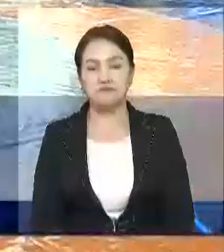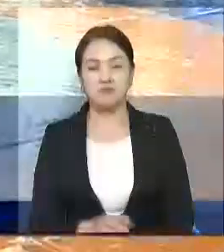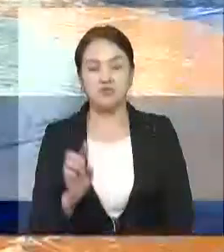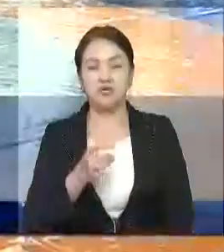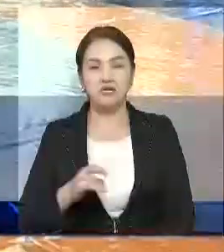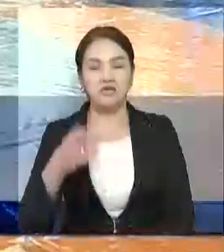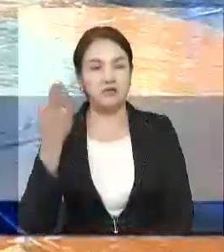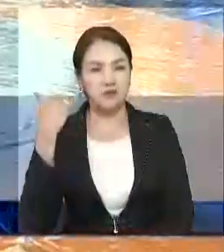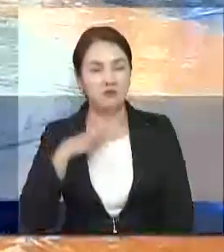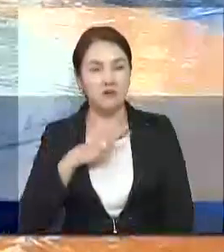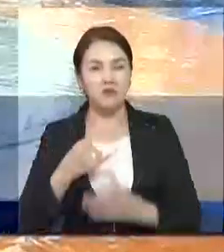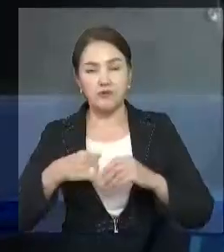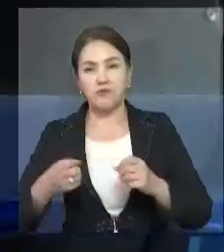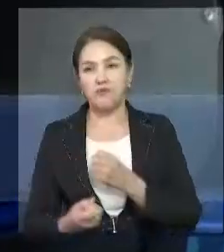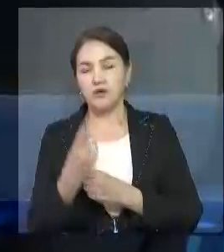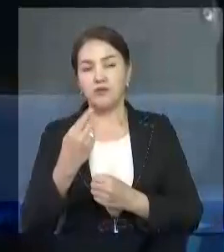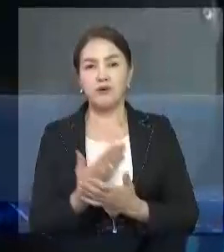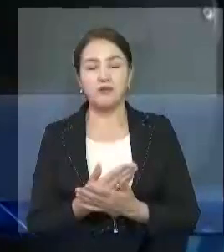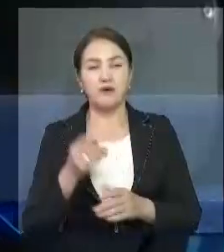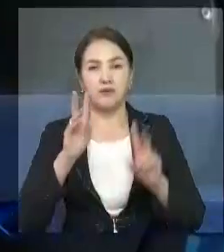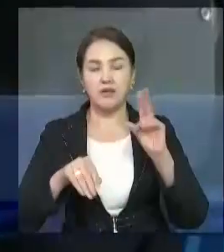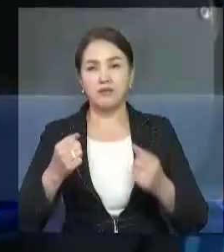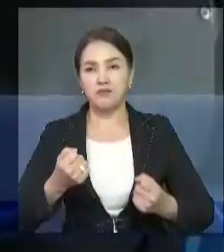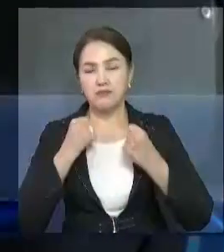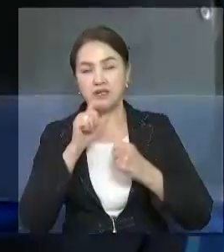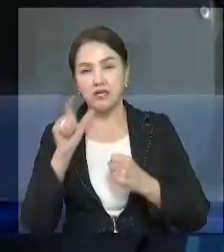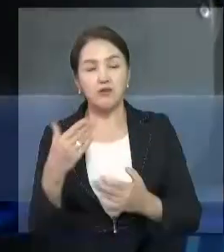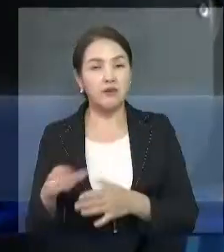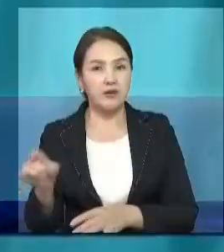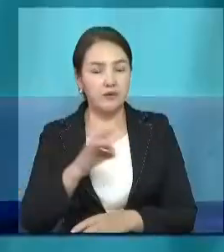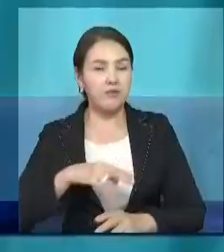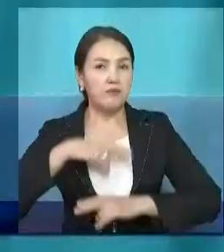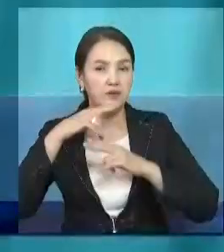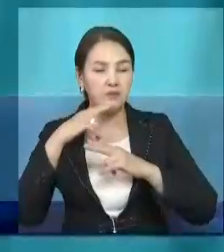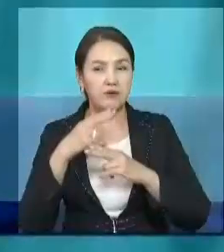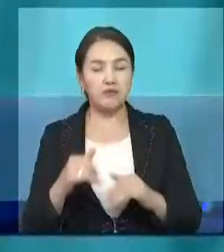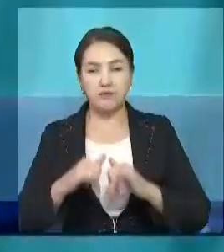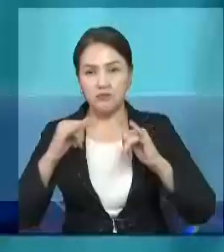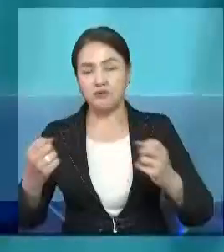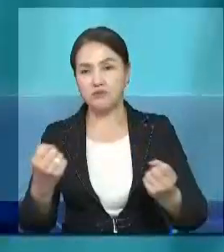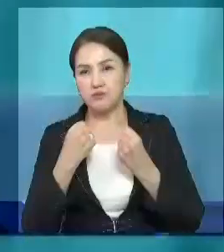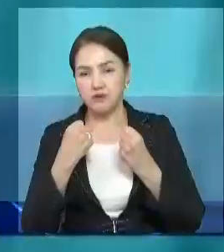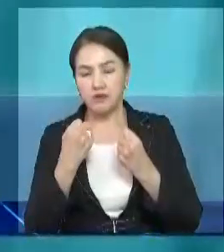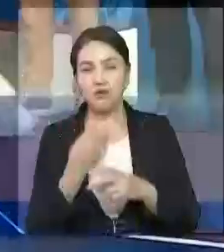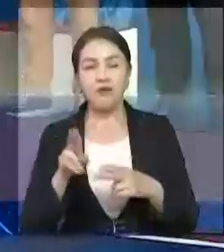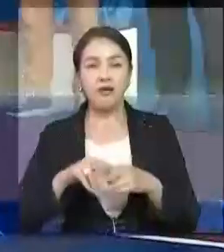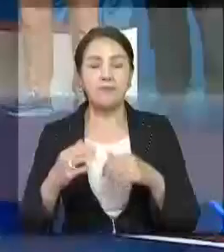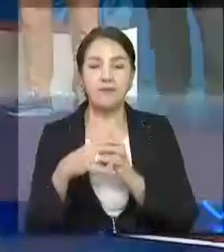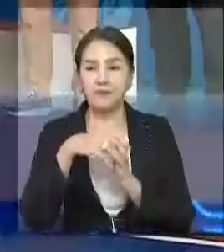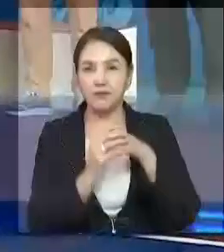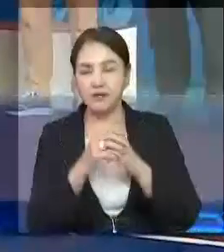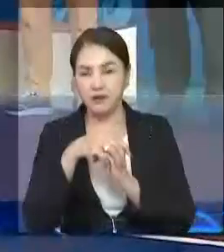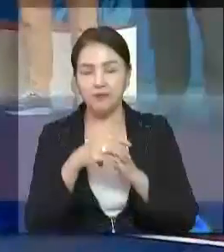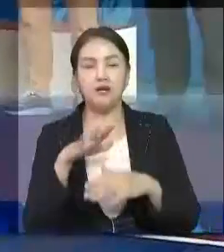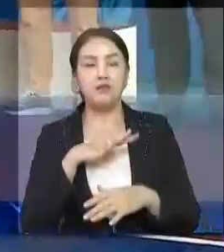Темирский район давно является краем, откуда выходят подающие надежды спортсмены. Тем более, что в районе особое внимание уделяется развитию спорта, в том числе борьбы.